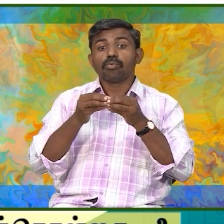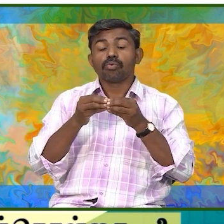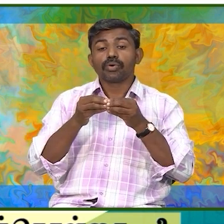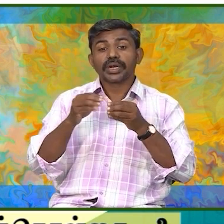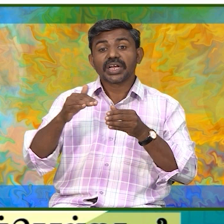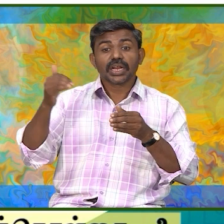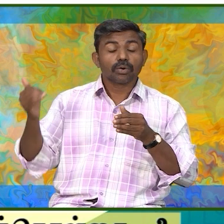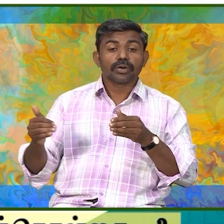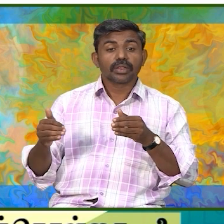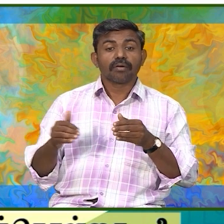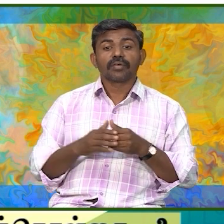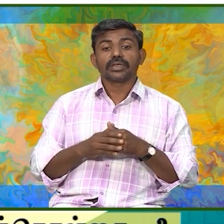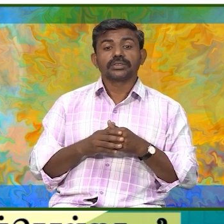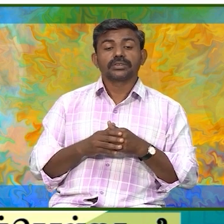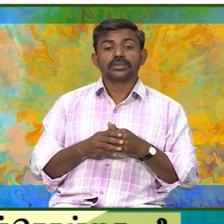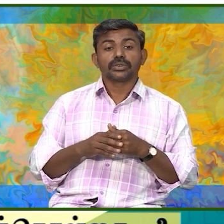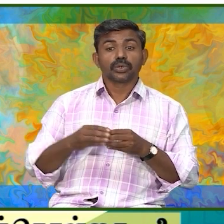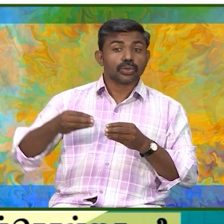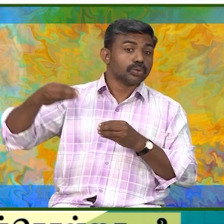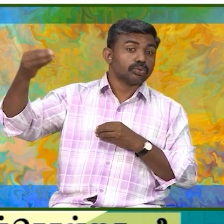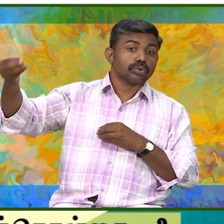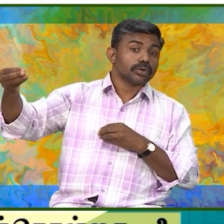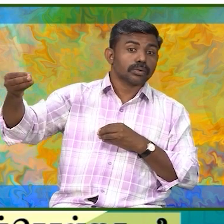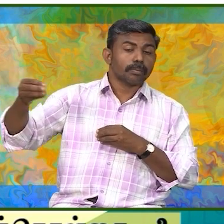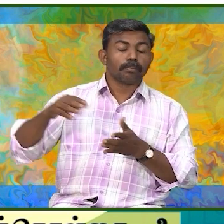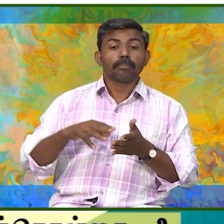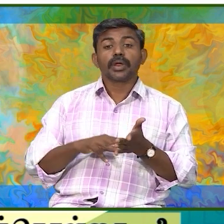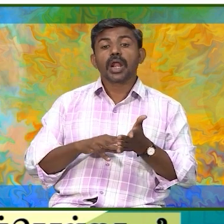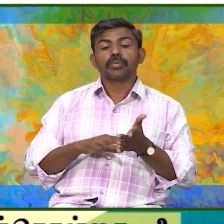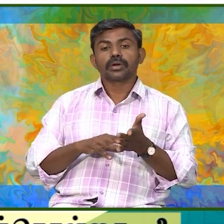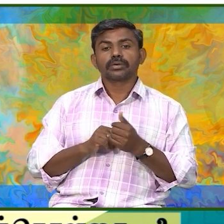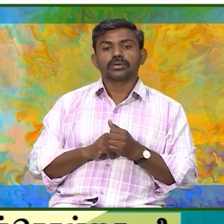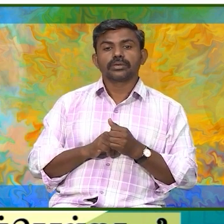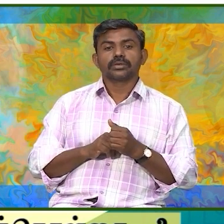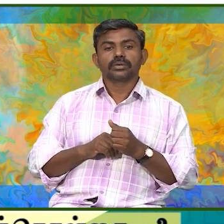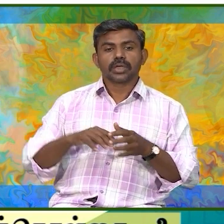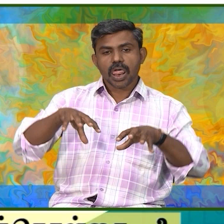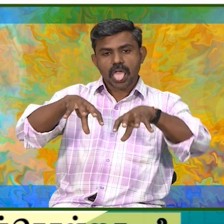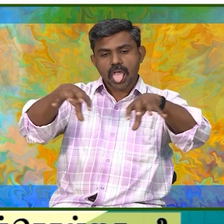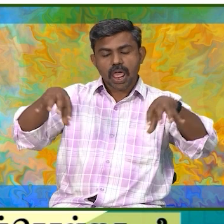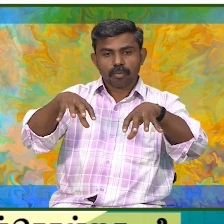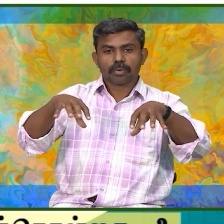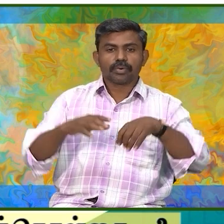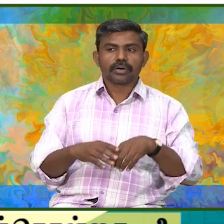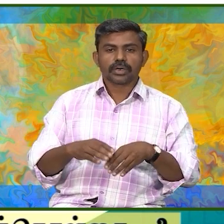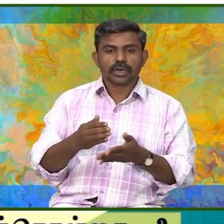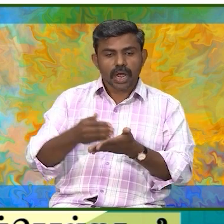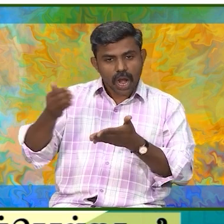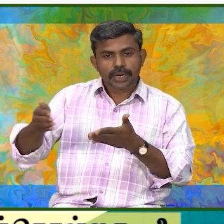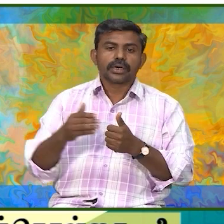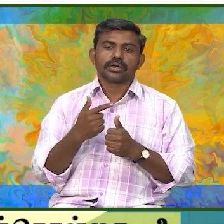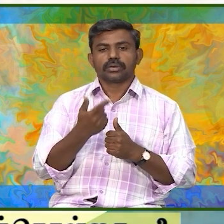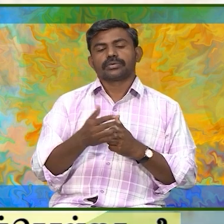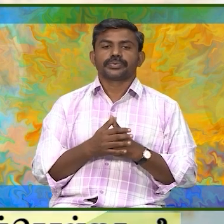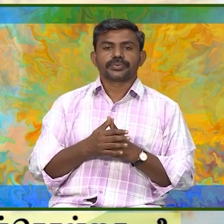கிழக்கில் இருக்கக்கூடிய வங்கதேசம், தூர கிழக்கில் இருக்கக்கூடிய மியான்மர், இதெல்லாம் நிலப்பரப்பில் உள்ள ஒரு அண்டை நாடாக